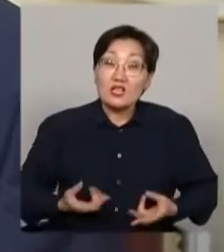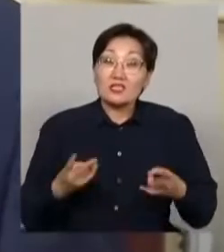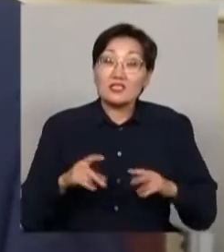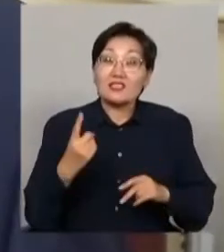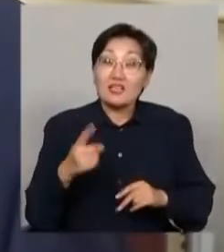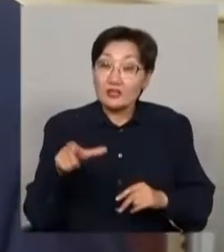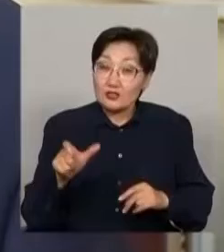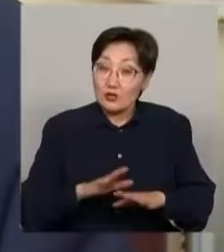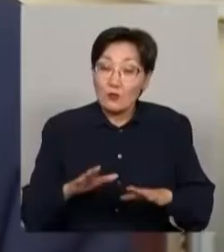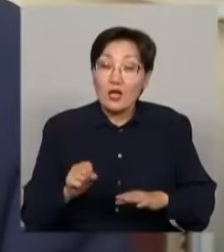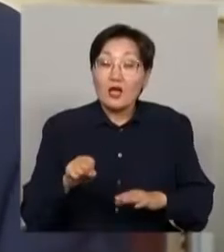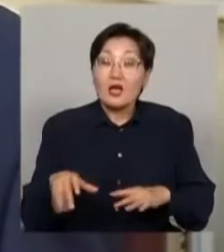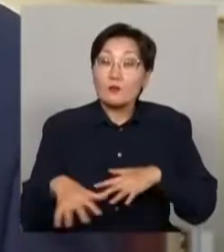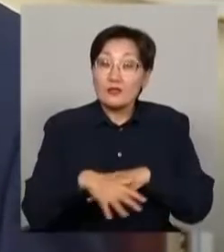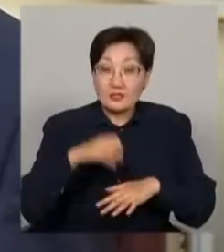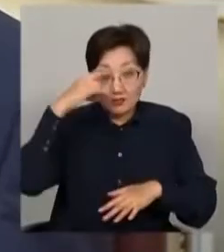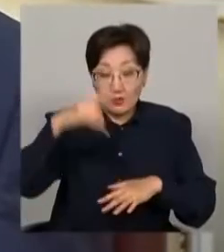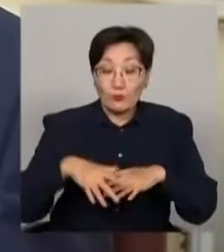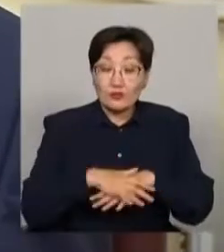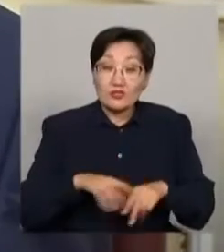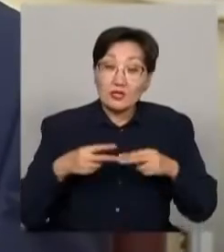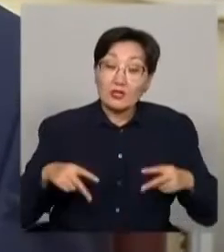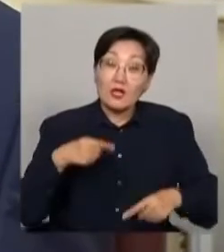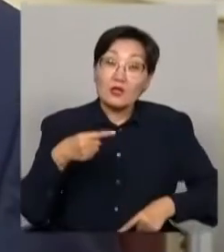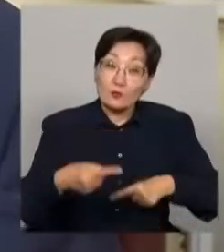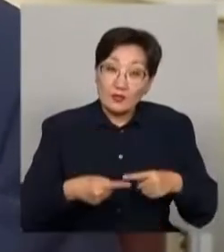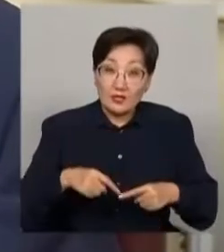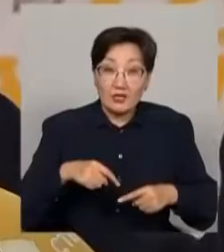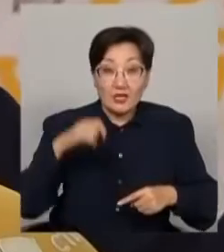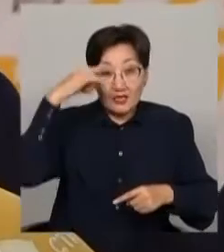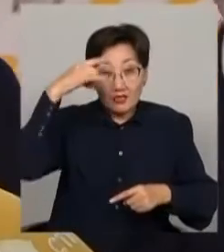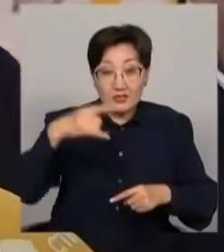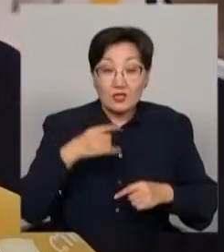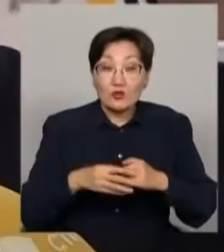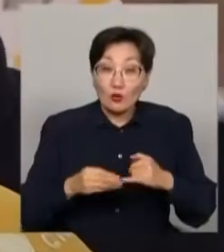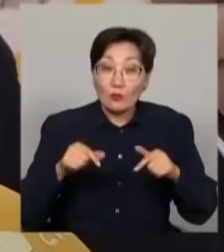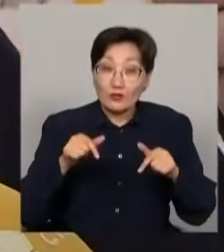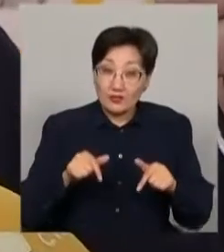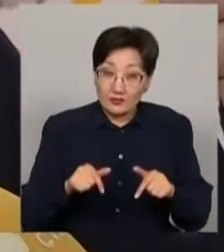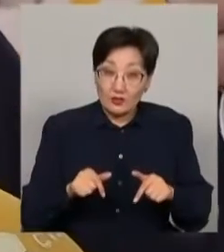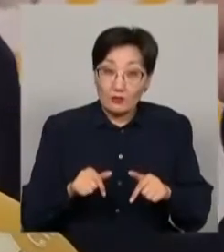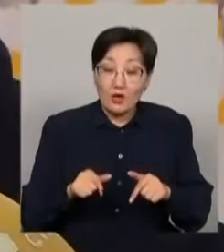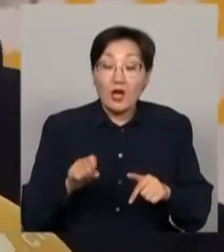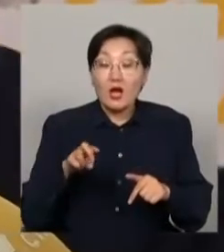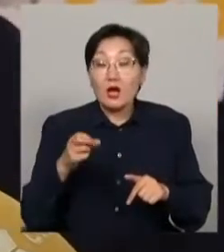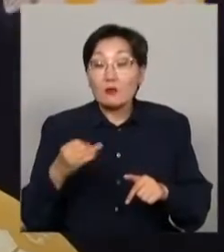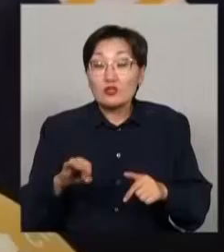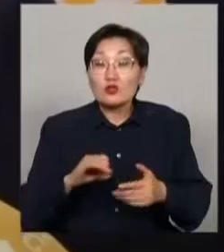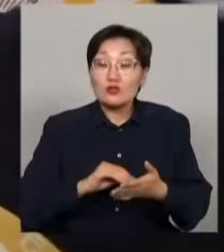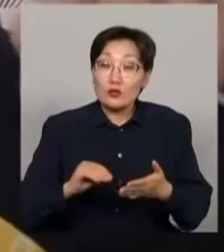емес, алаштың бүкіл әдеби дәстүрін қазақ топырағына әкеліп орнықтырған. Абай жолын жазу үшін